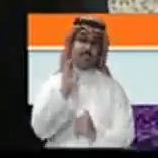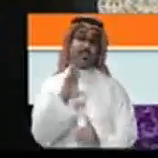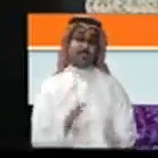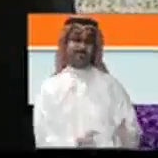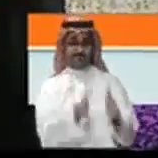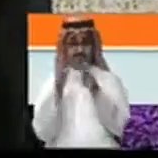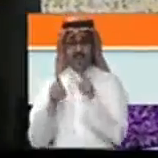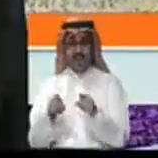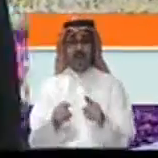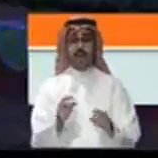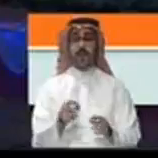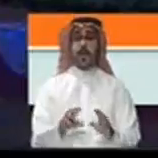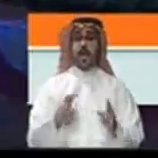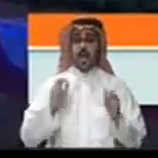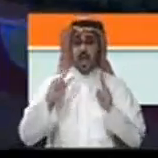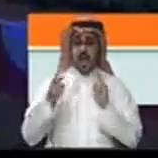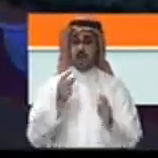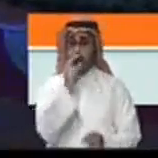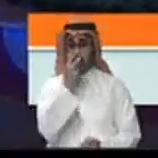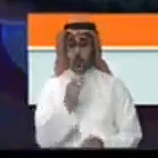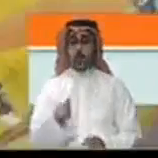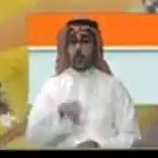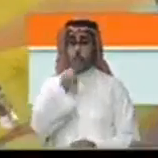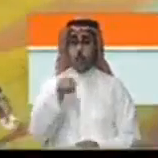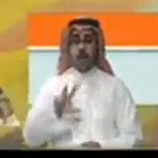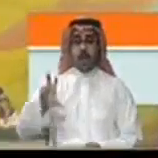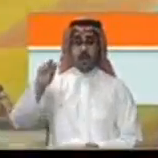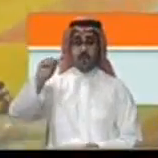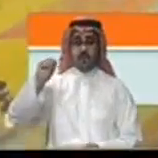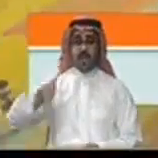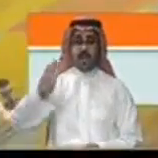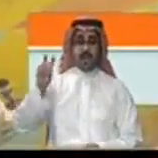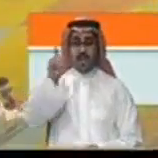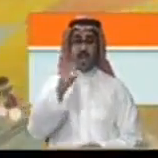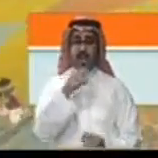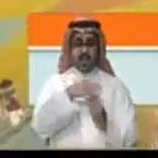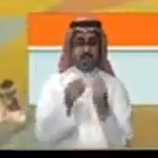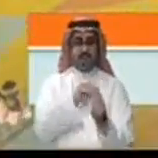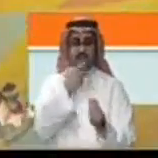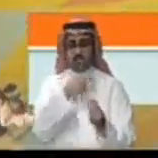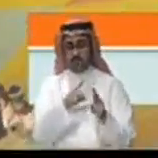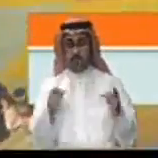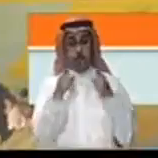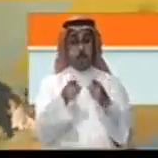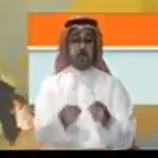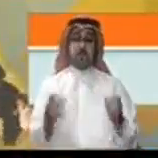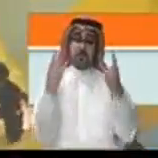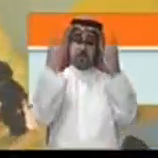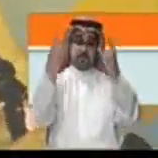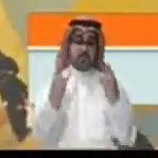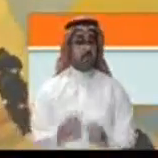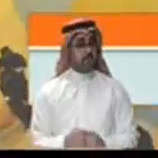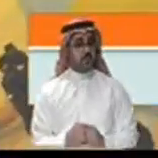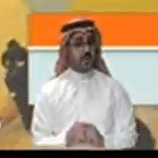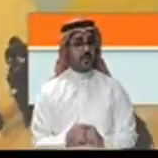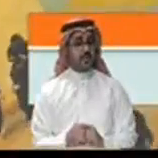استطاع مهرجان الورد والفاكهة بمنطقة تبوك أن ينقل صورة حقيقية وصادقة عن مقومات منطقة تبوك